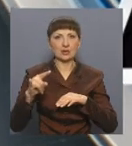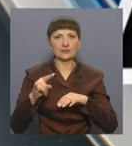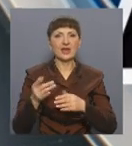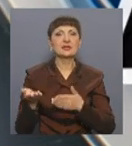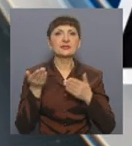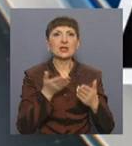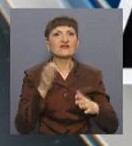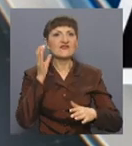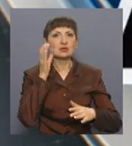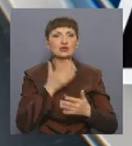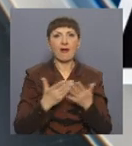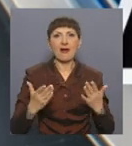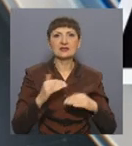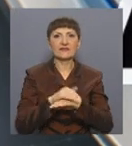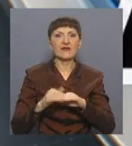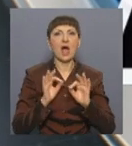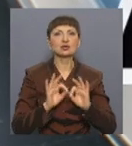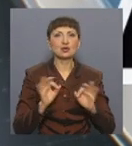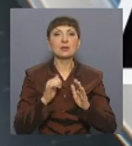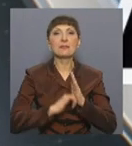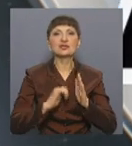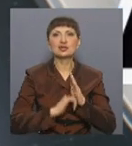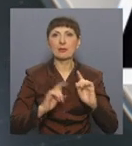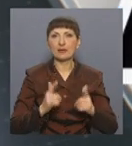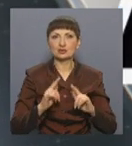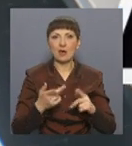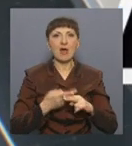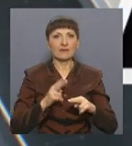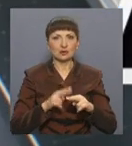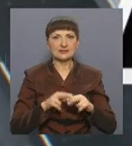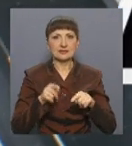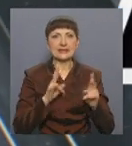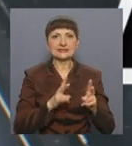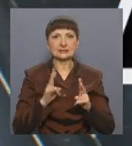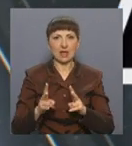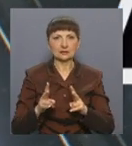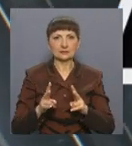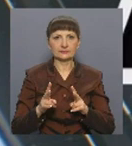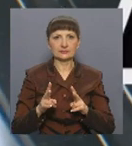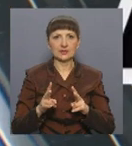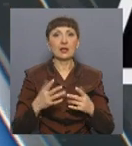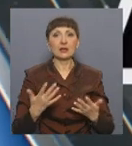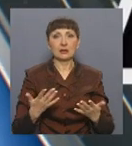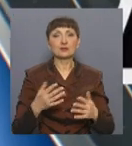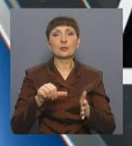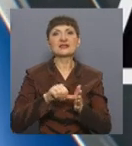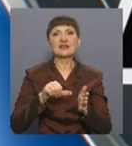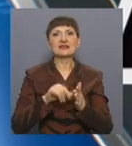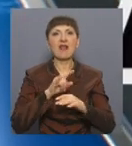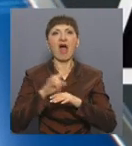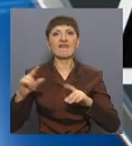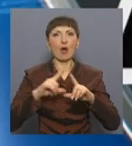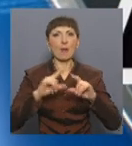приглашением и заслушиванием отчетов, причин вот этих вот инцидентов непосредственно представителей